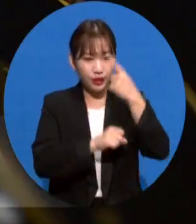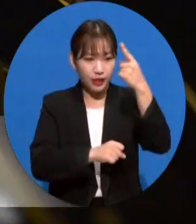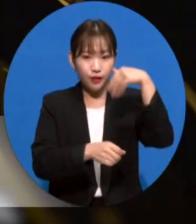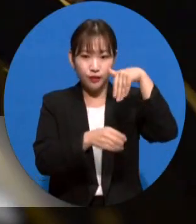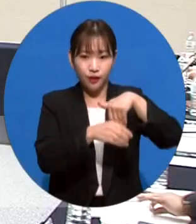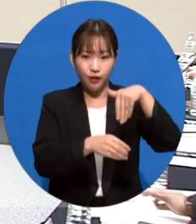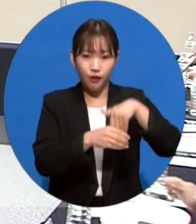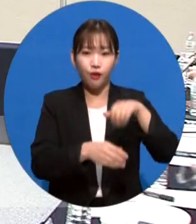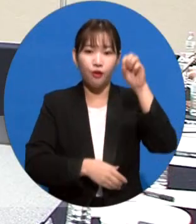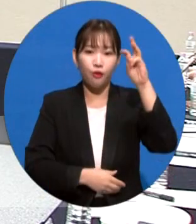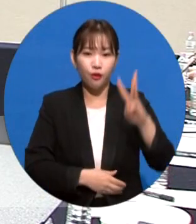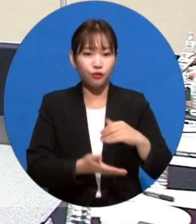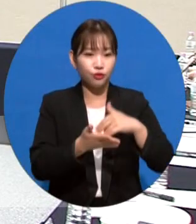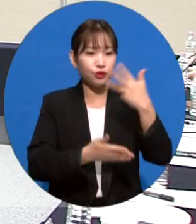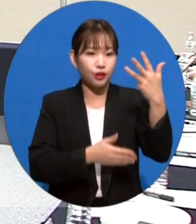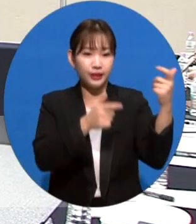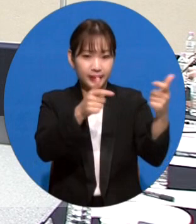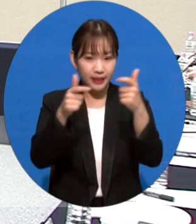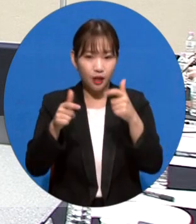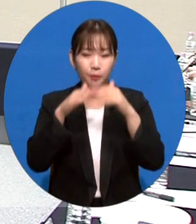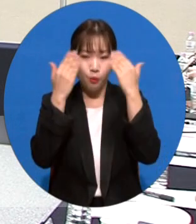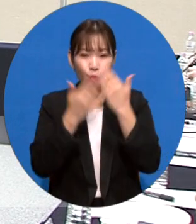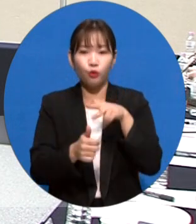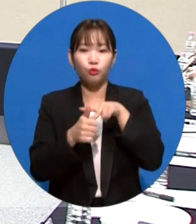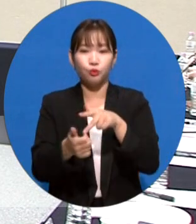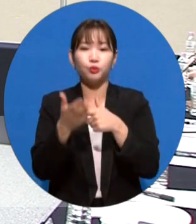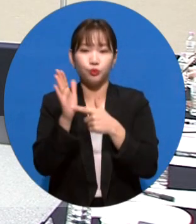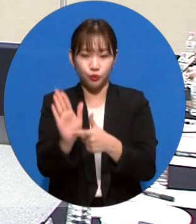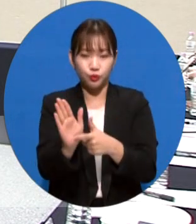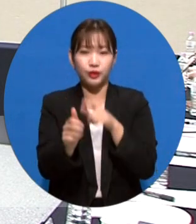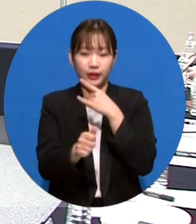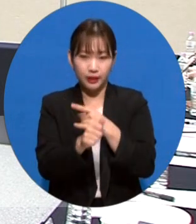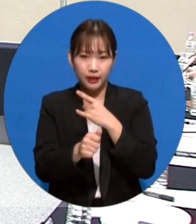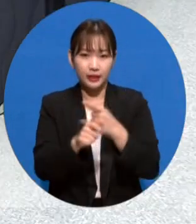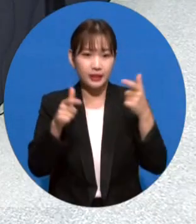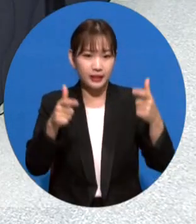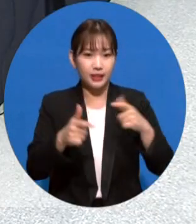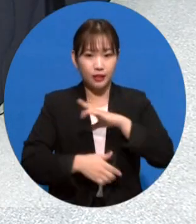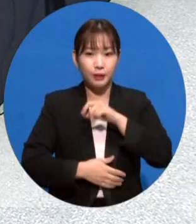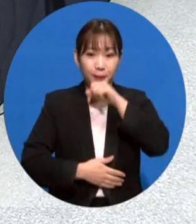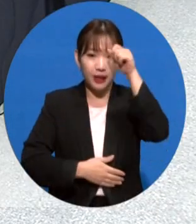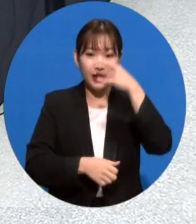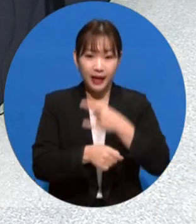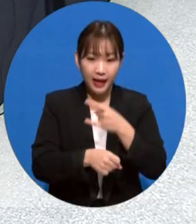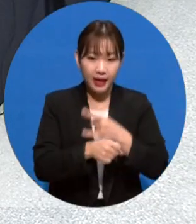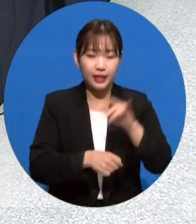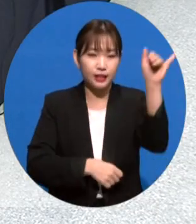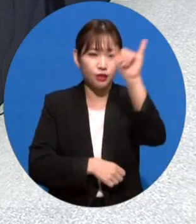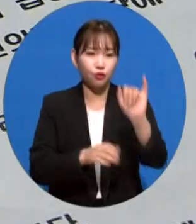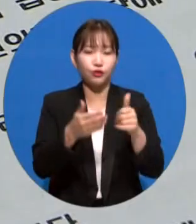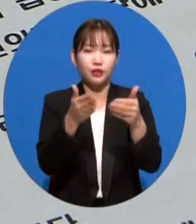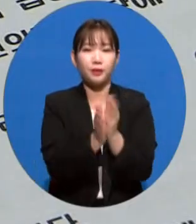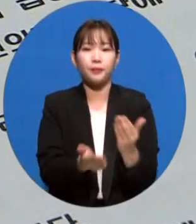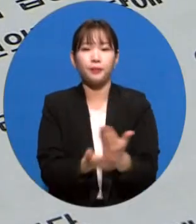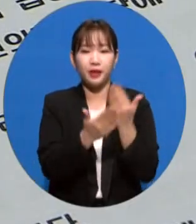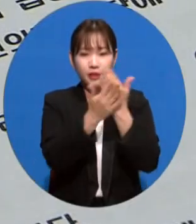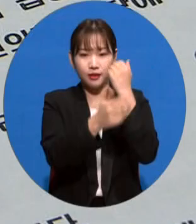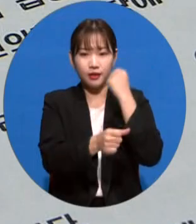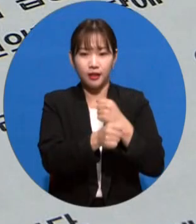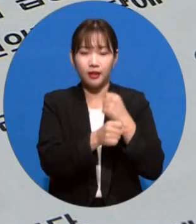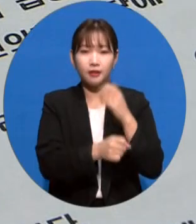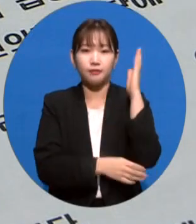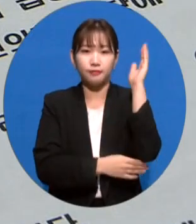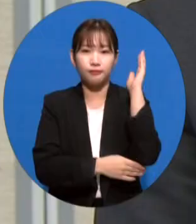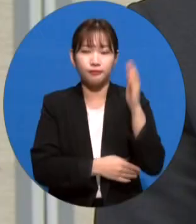총선 광주 8개 선거구에 모두 후보를 내고 지역구 의원을 당선시켜서 전국 정당으로 발돋움하겠다고